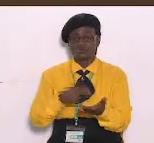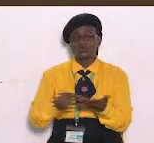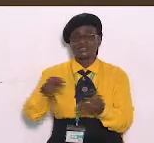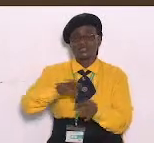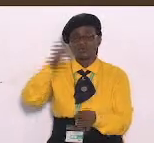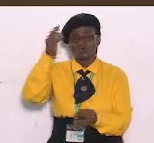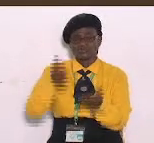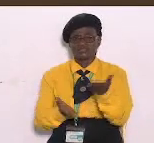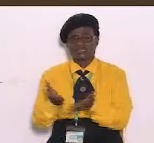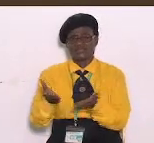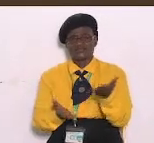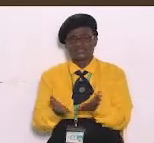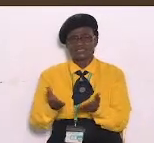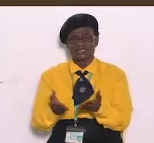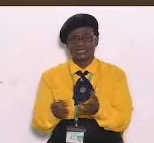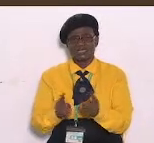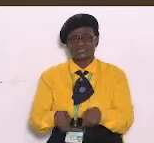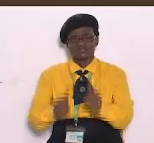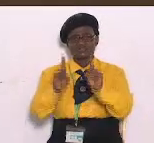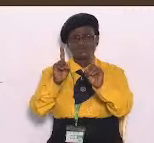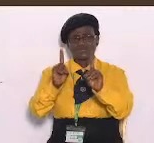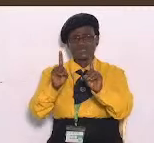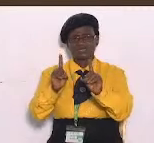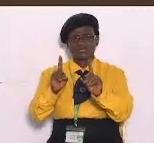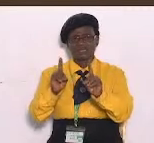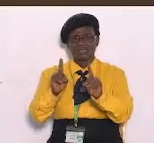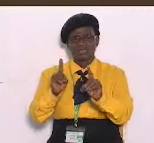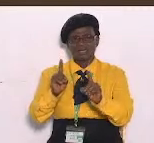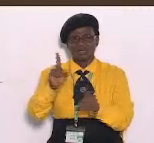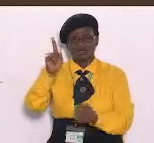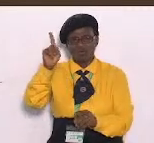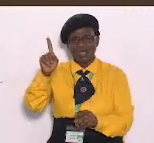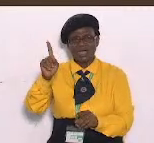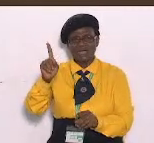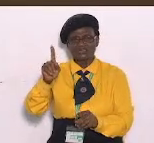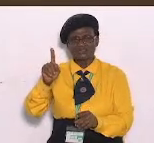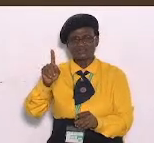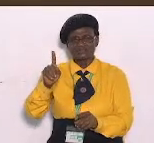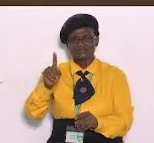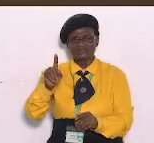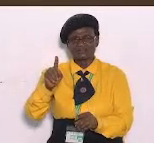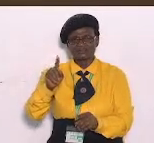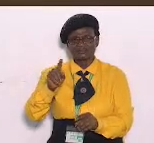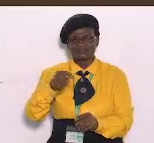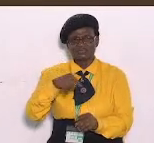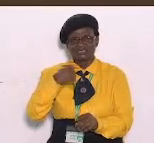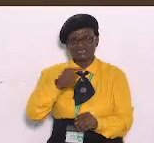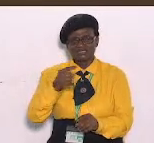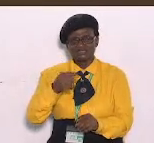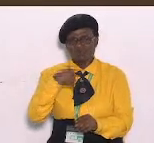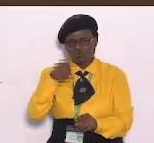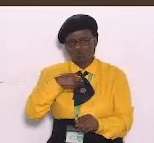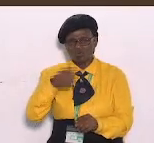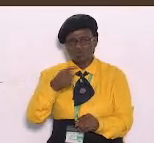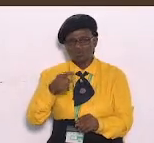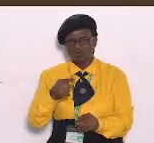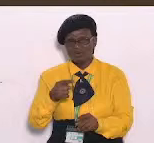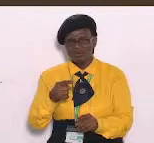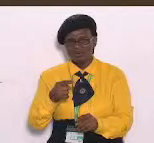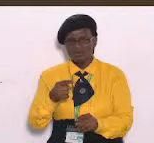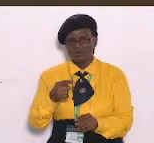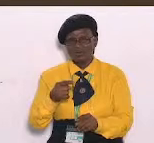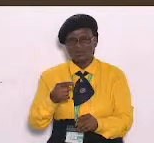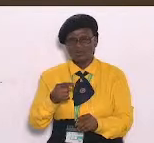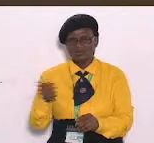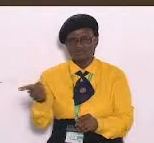ici dans la nuit du Saint-Esprit et pendant la récréation le a rencontré l'autre il a dit